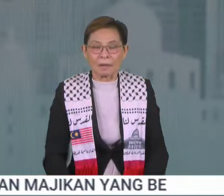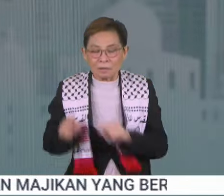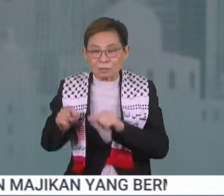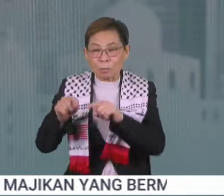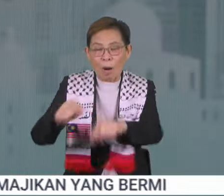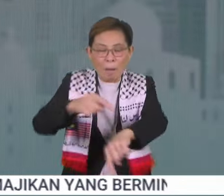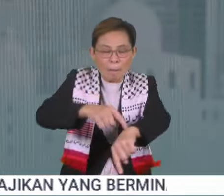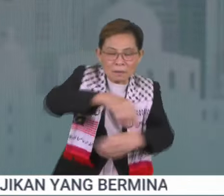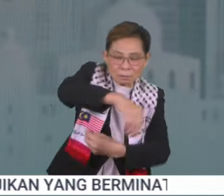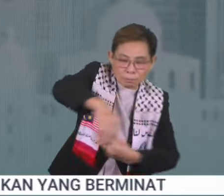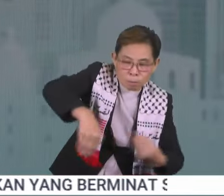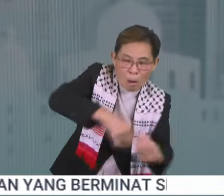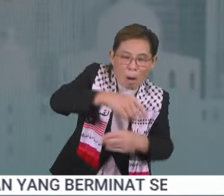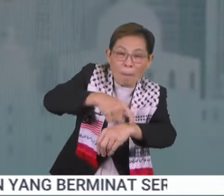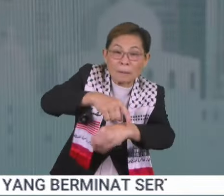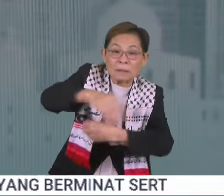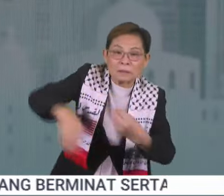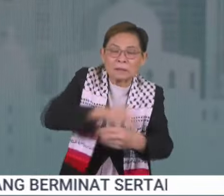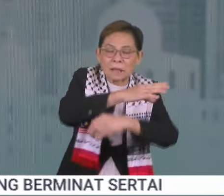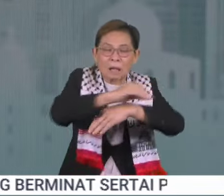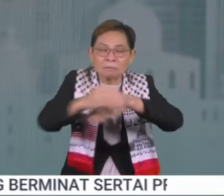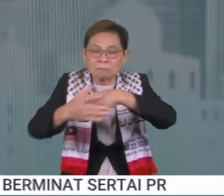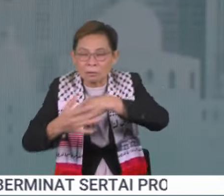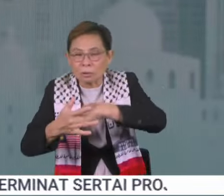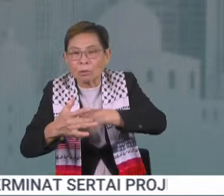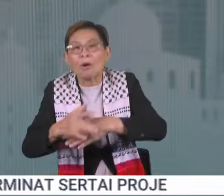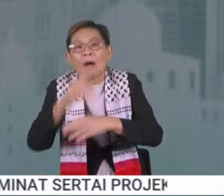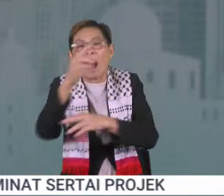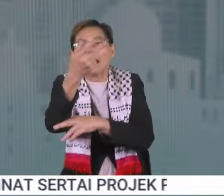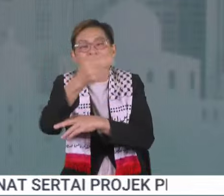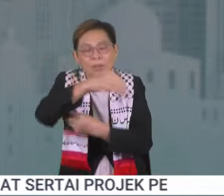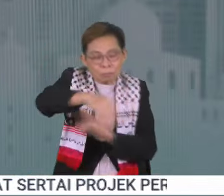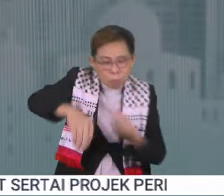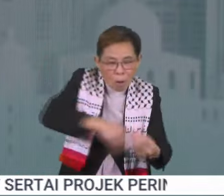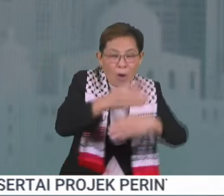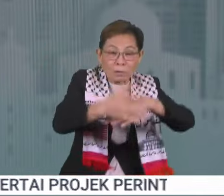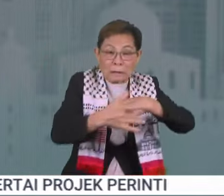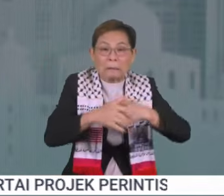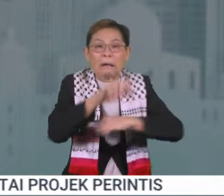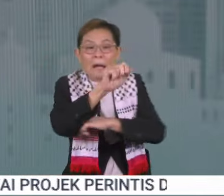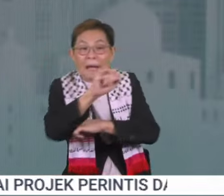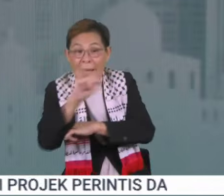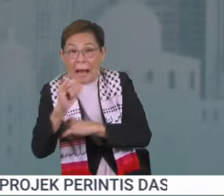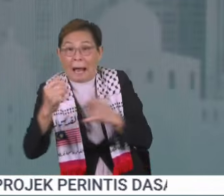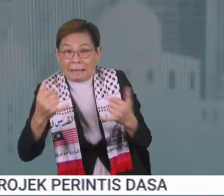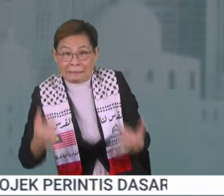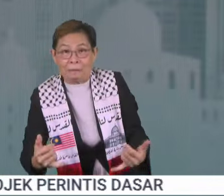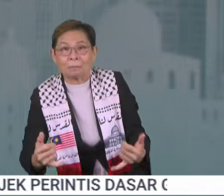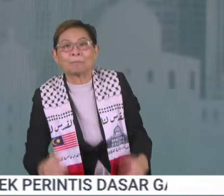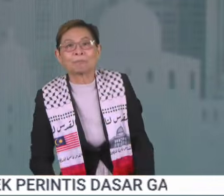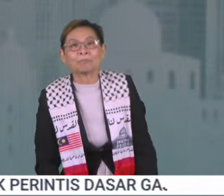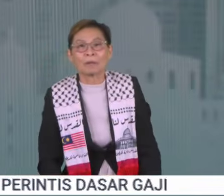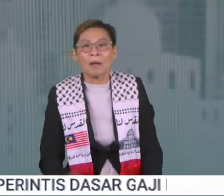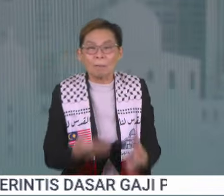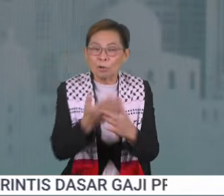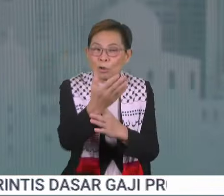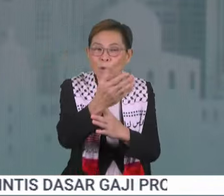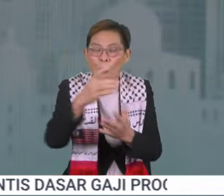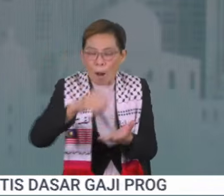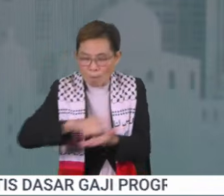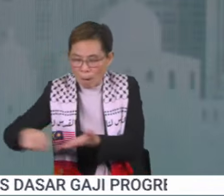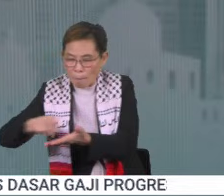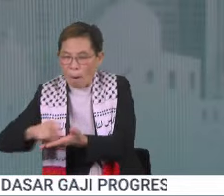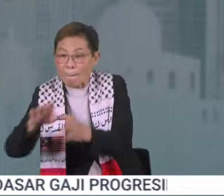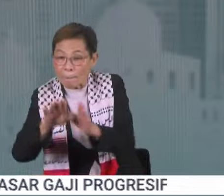Seiring peredaran masa dan teknologi, RTM berevolusi dengan teknologi kecerdasan buatan AI menerusi